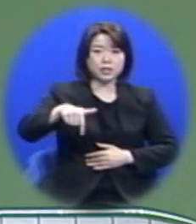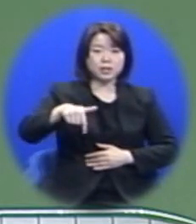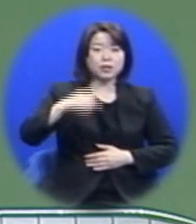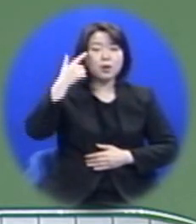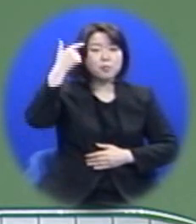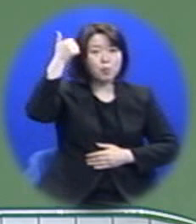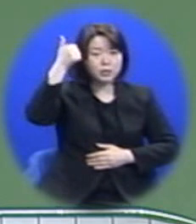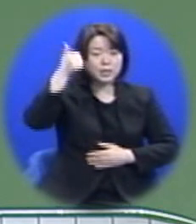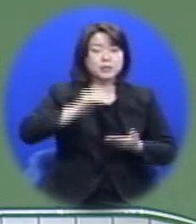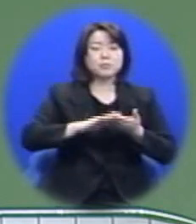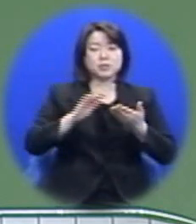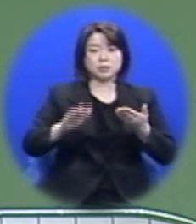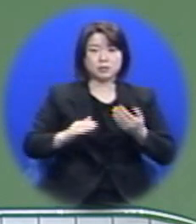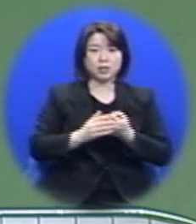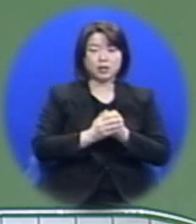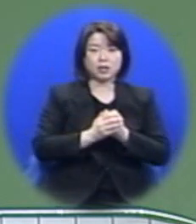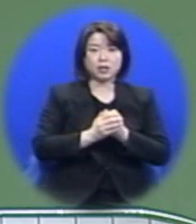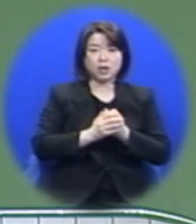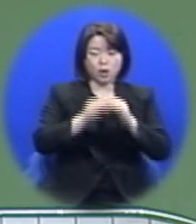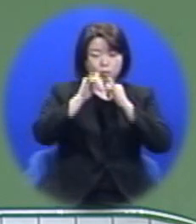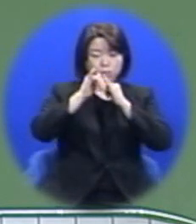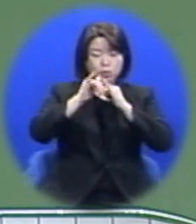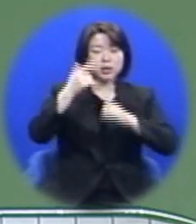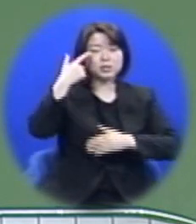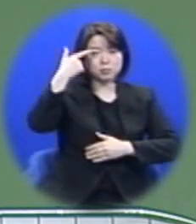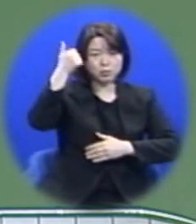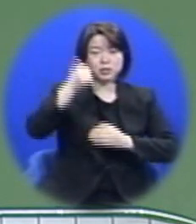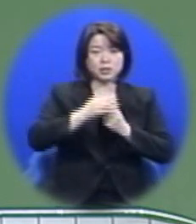목사님이십니다. 그 목사님이